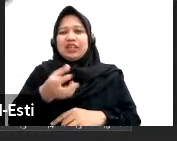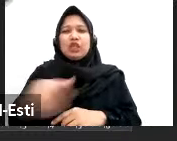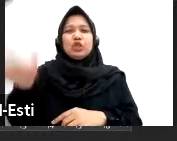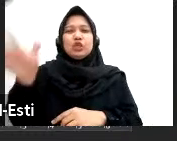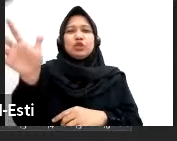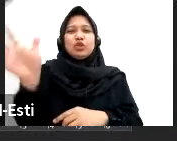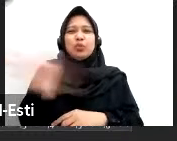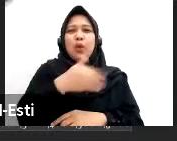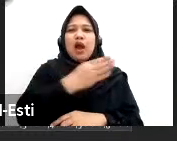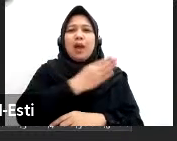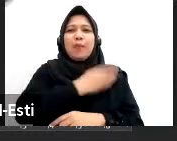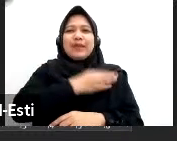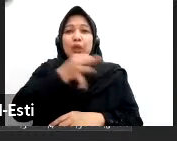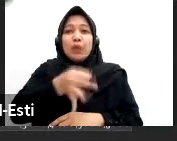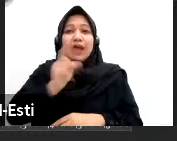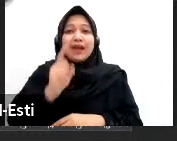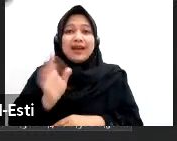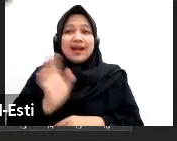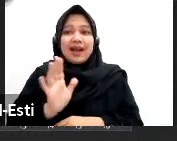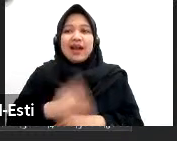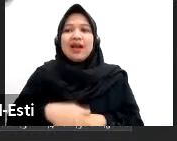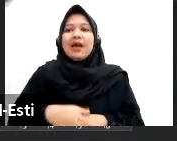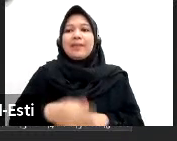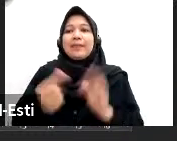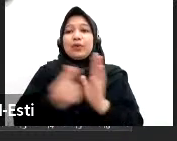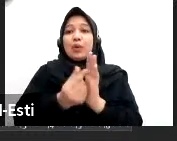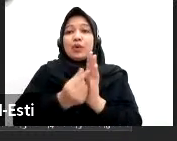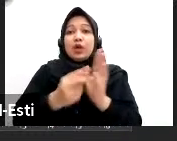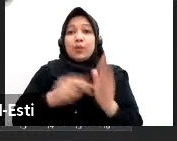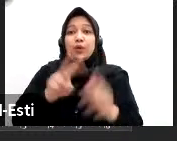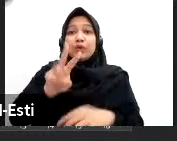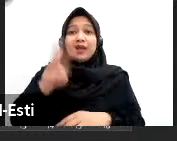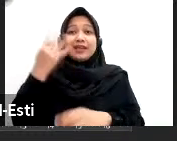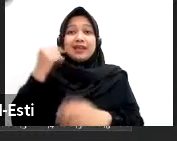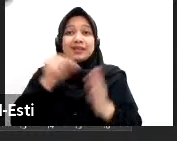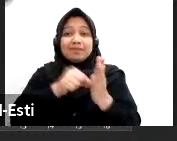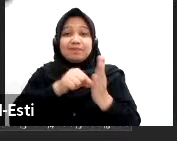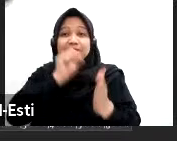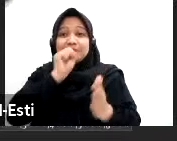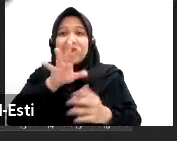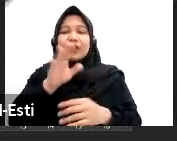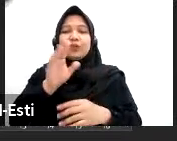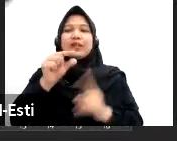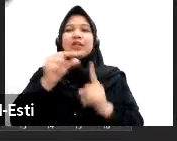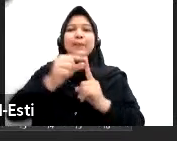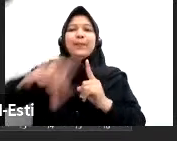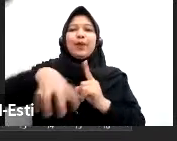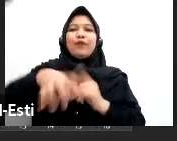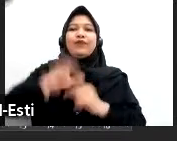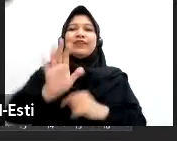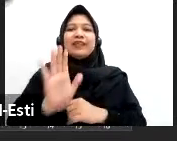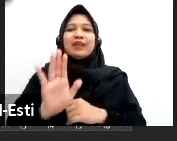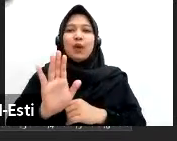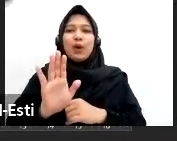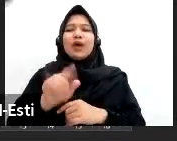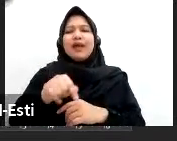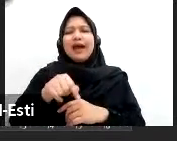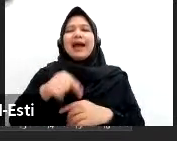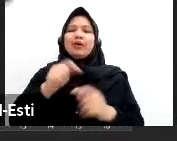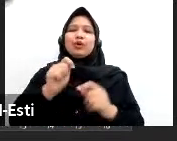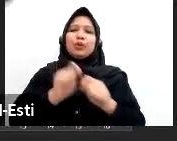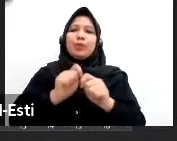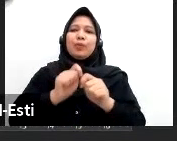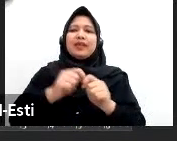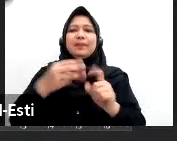kota pelagi dengan undang-undang 23 itu hanya di provinsi sehingga menjadi hambatan sedih dardak apa dalam pembentukan